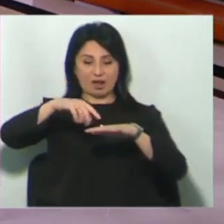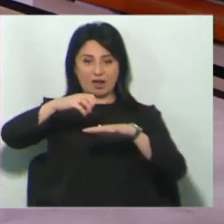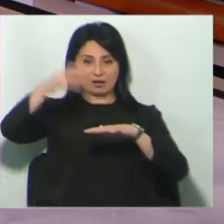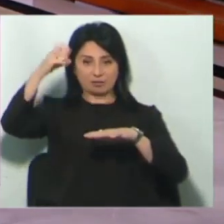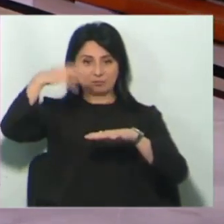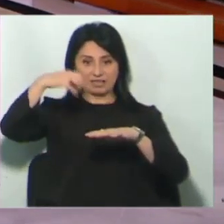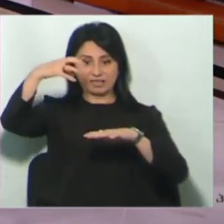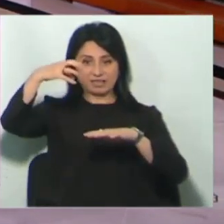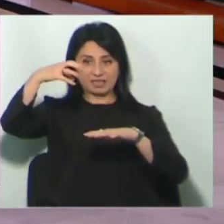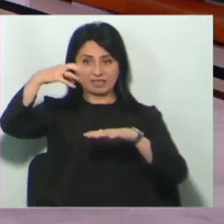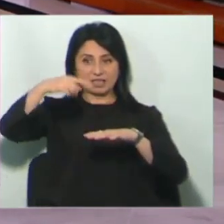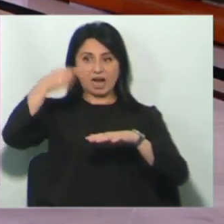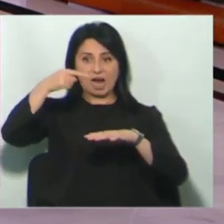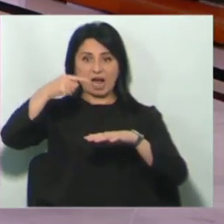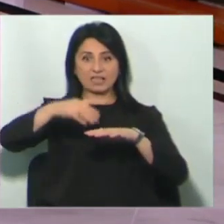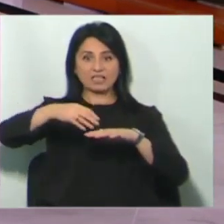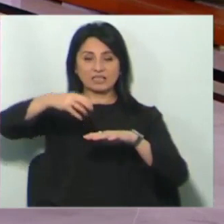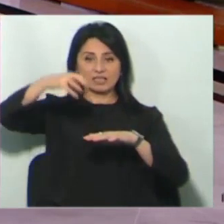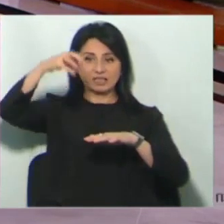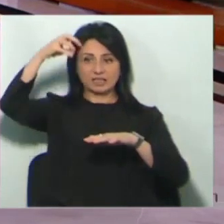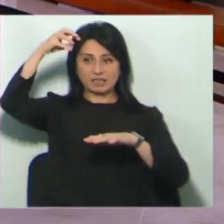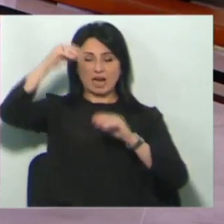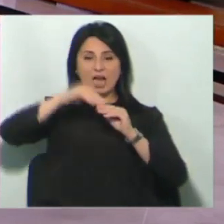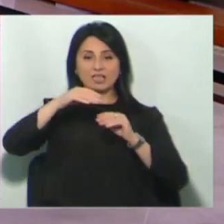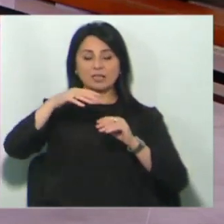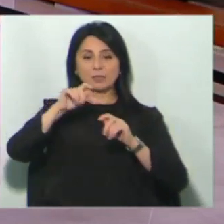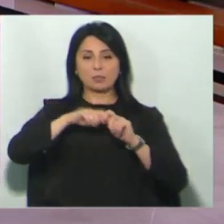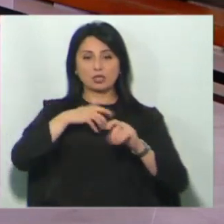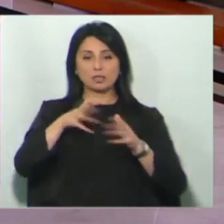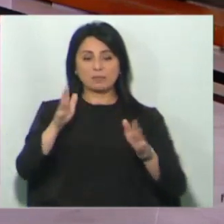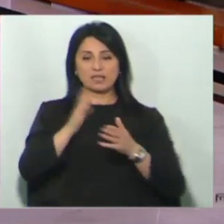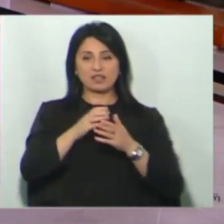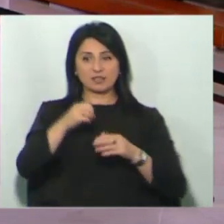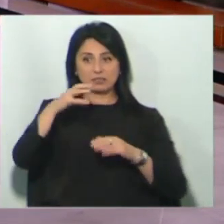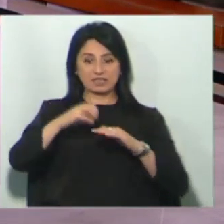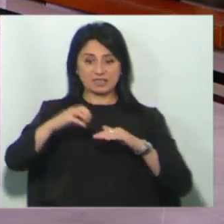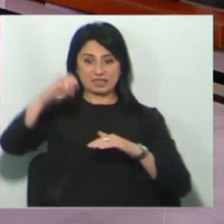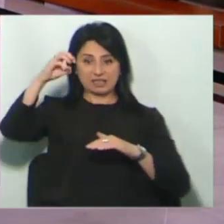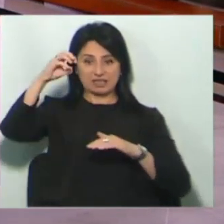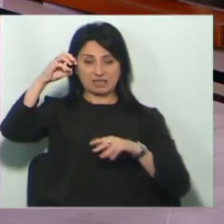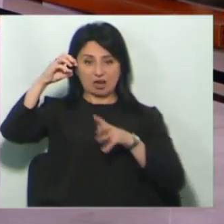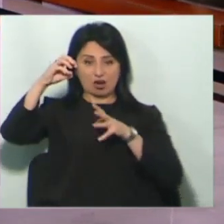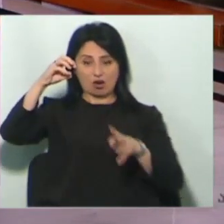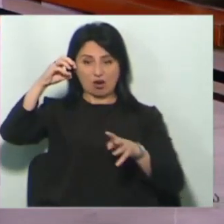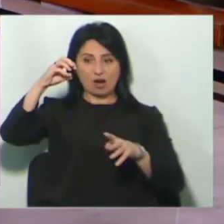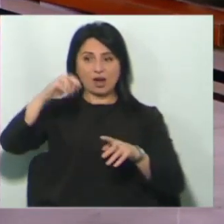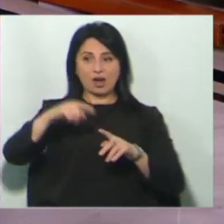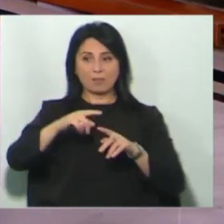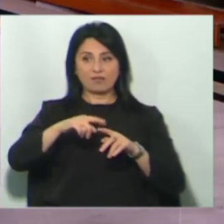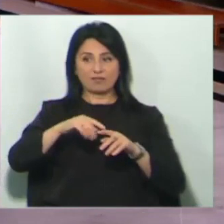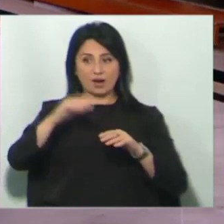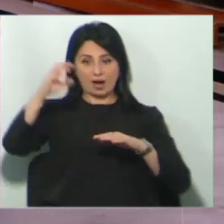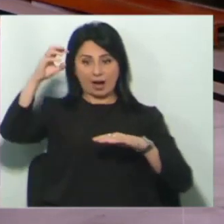სიმაღლე, რაც უფრო 1000 მეტრით მაღლა ავდივართ, 10%-ით უფრო მეტი არის მზის ულტრაიისფერის სხივების გავლენა.